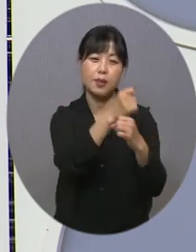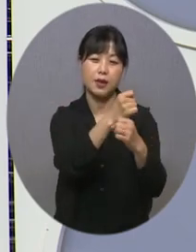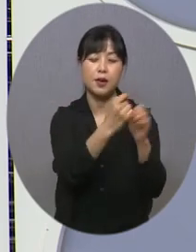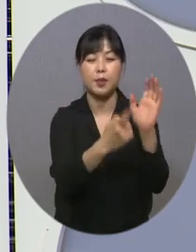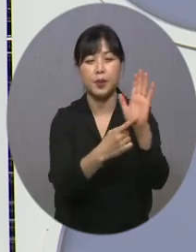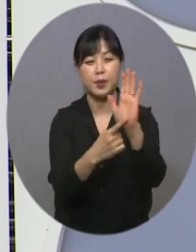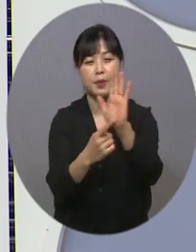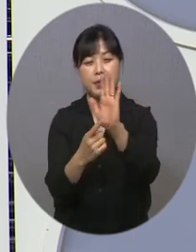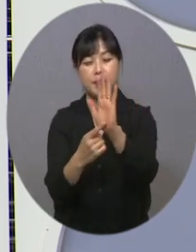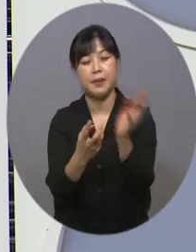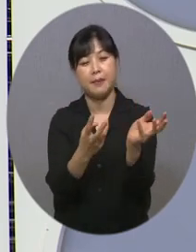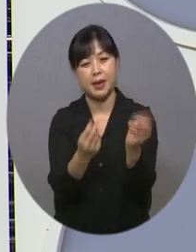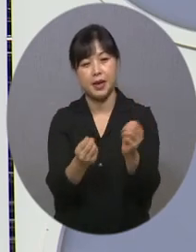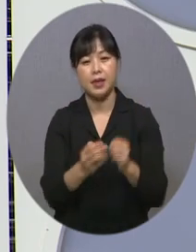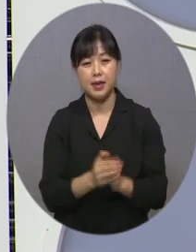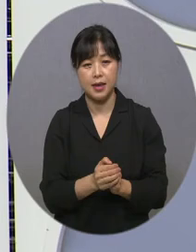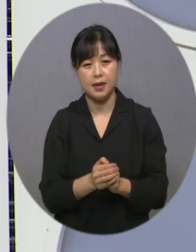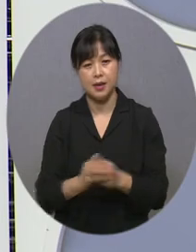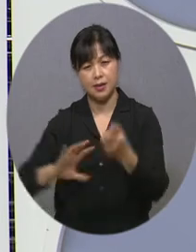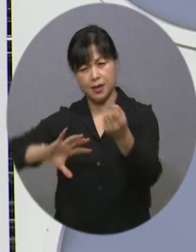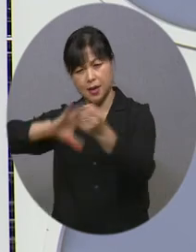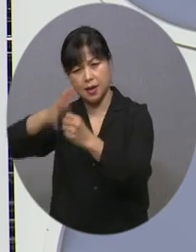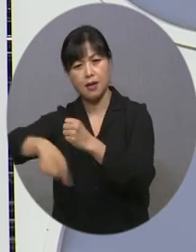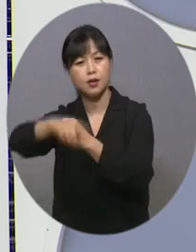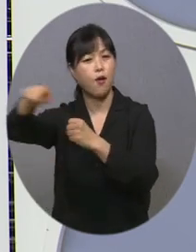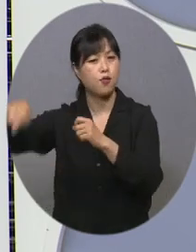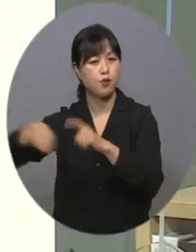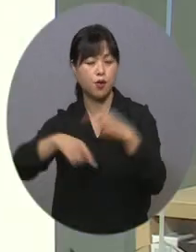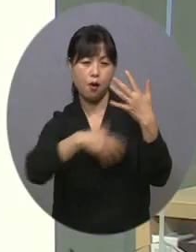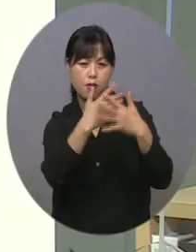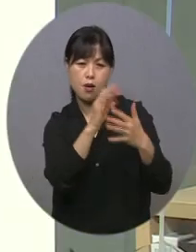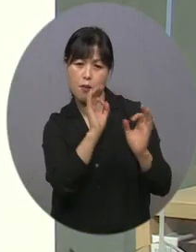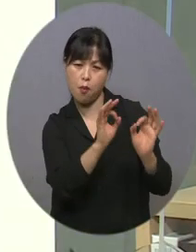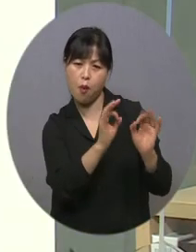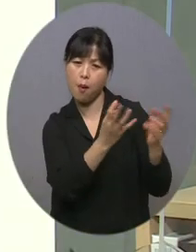오히려 그 전 세계적으로 그 영상들을 많이 보게 돼서